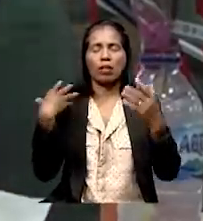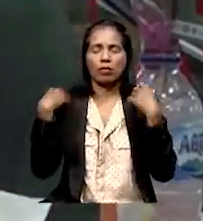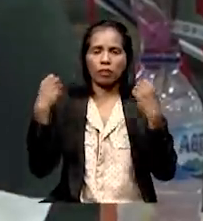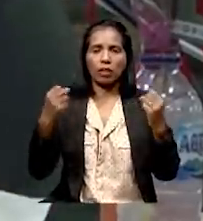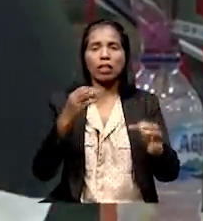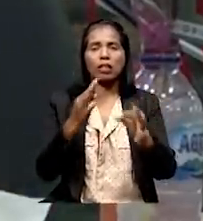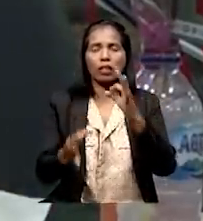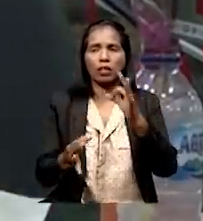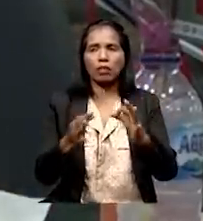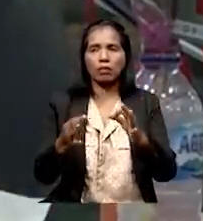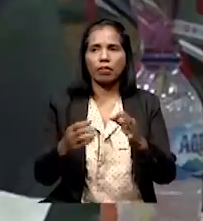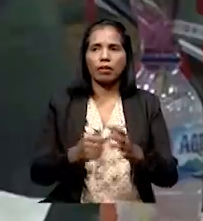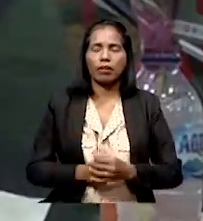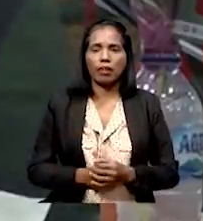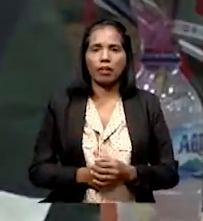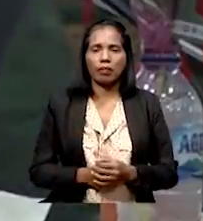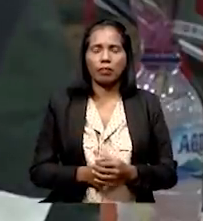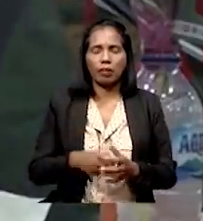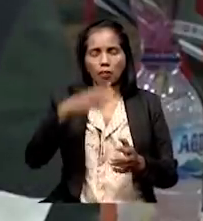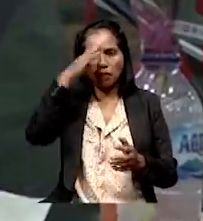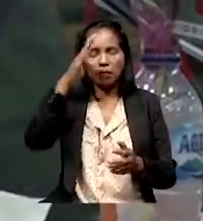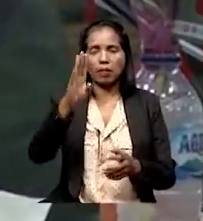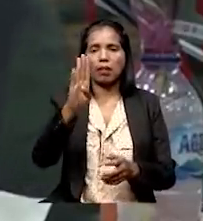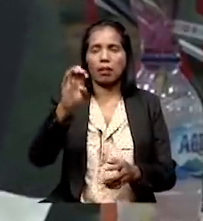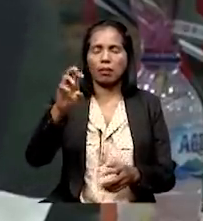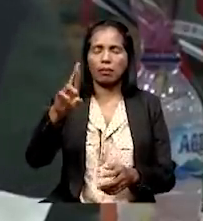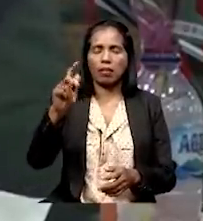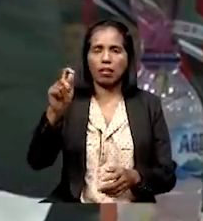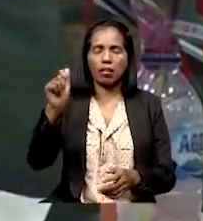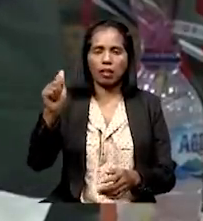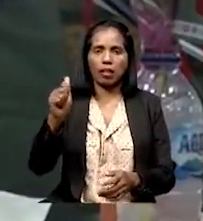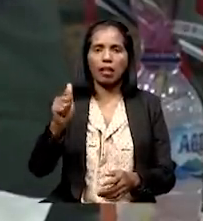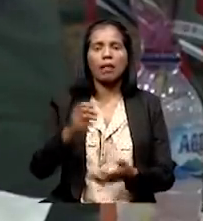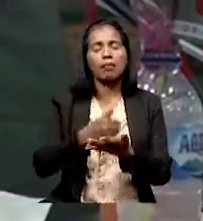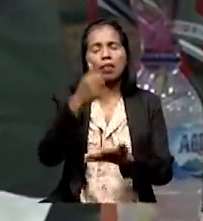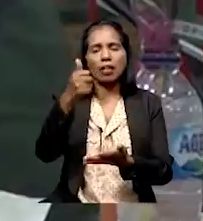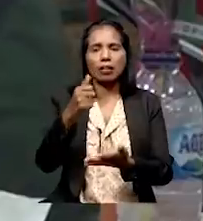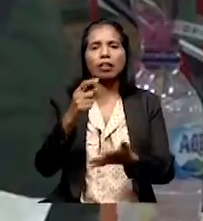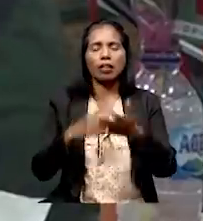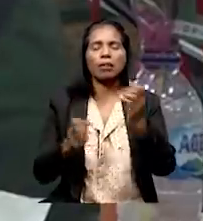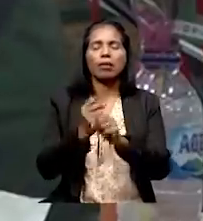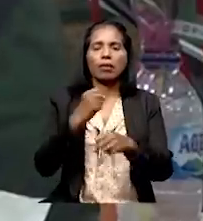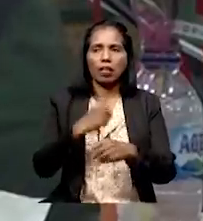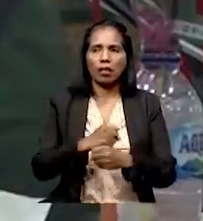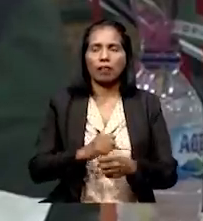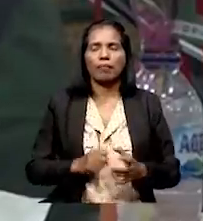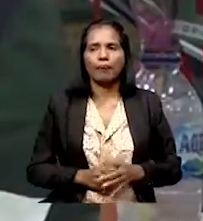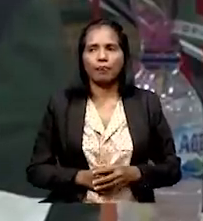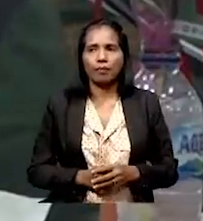Kari berta mana apa boleh buat? Ia ni mah kar kato. Ia mau ia deklarasi apa fertilinya dia